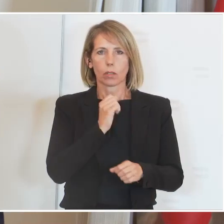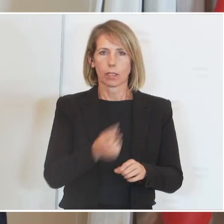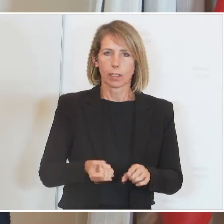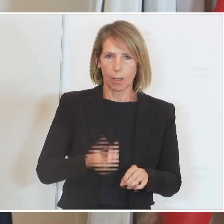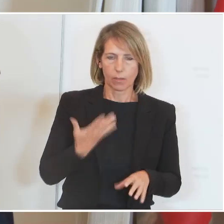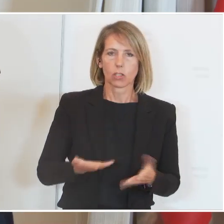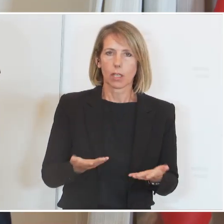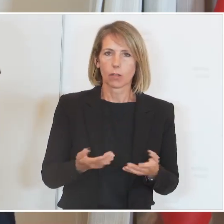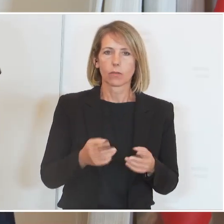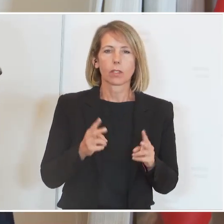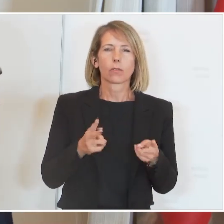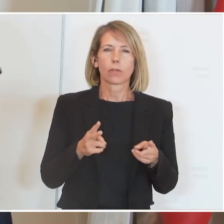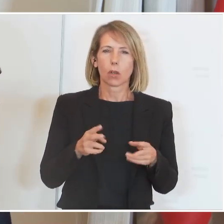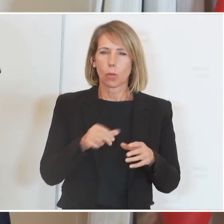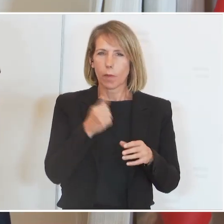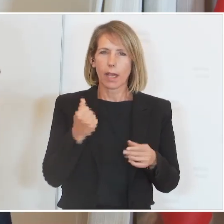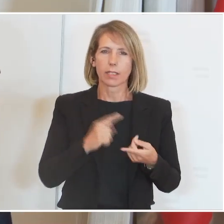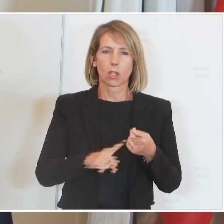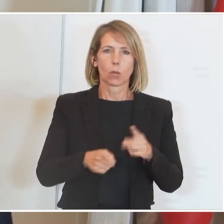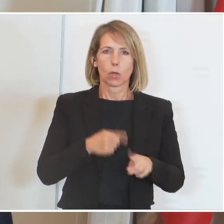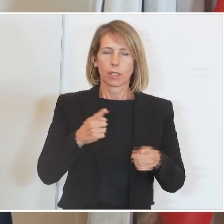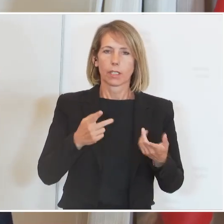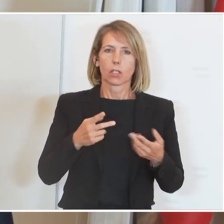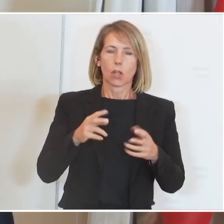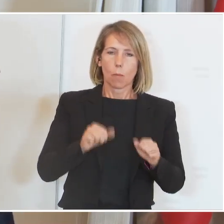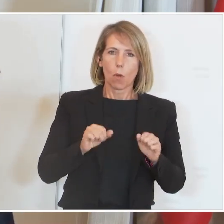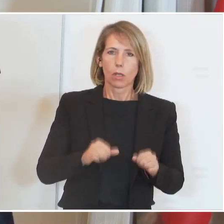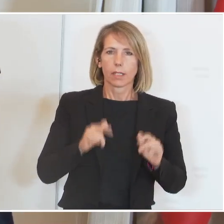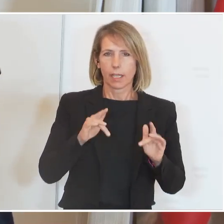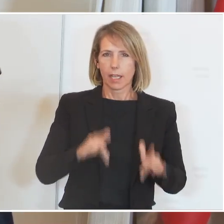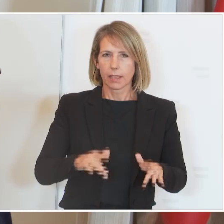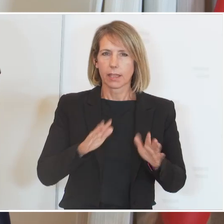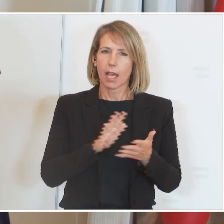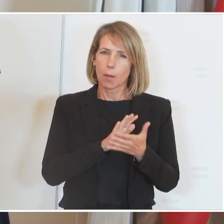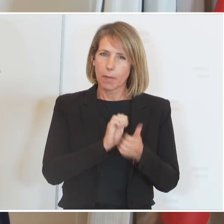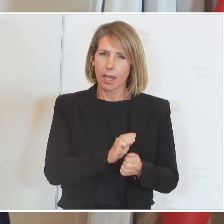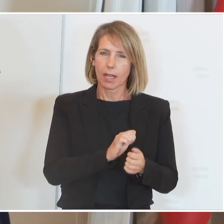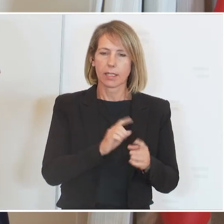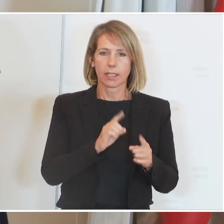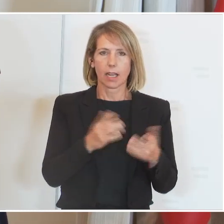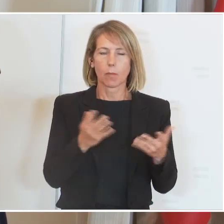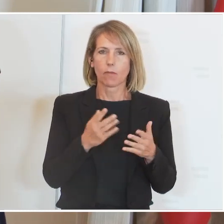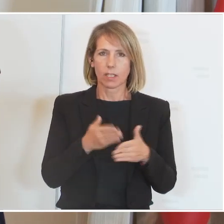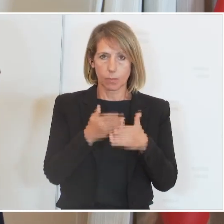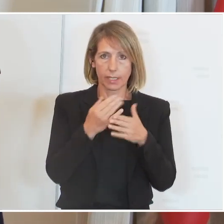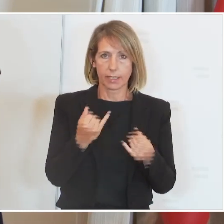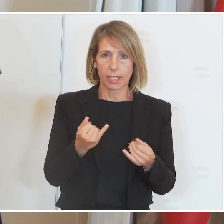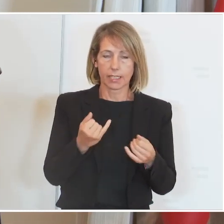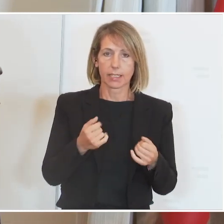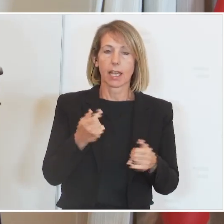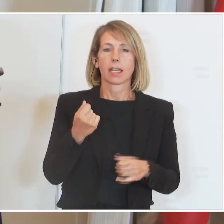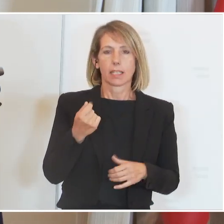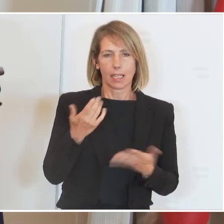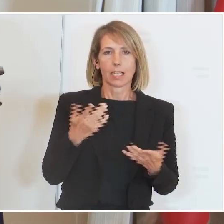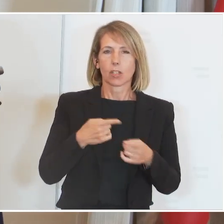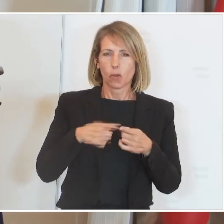bedeutet, Spielmasse politisch zu haben, aber es ändert nichts an der Tatsache, dass dieses Geld den Menschen nachher fehlt. Das